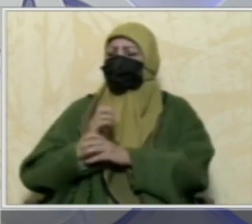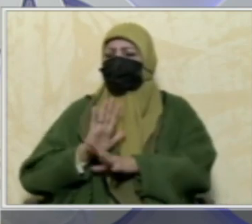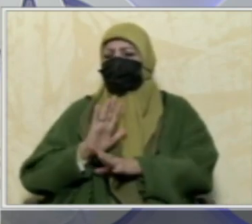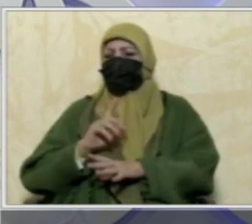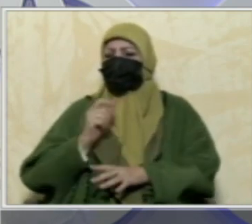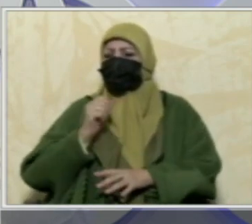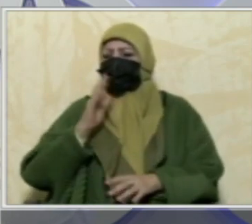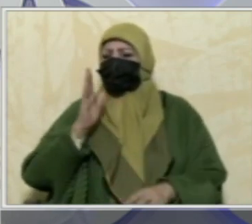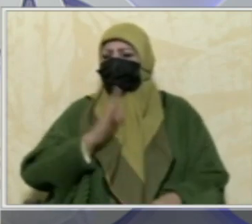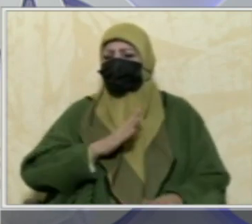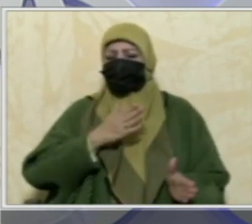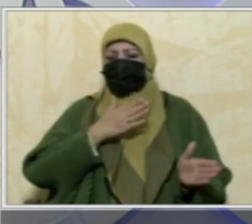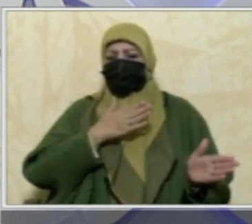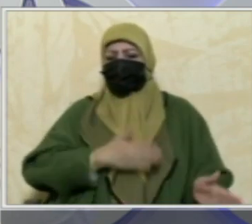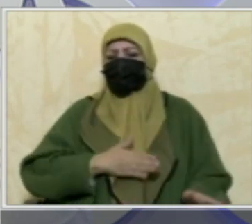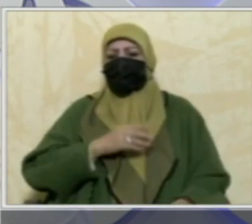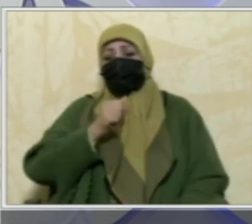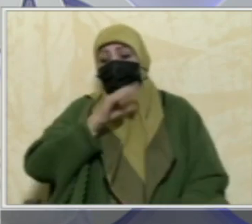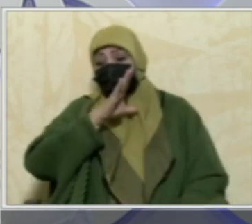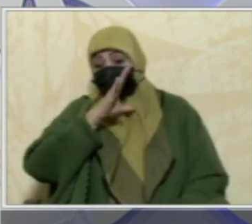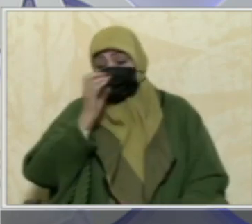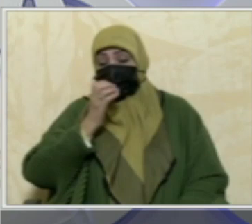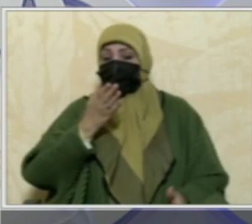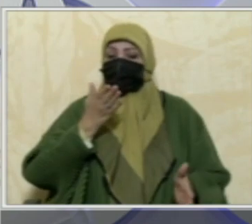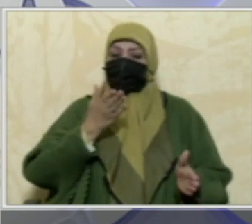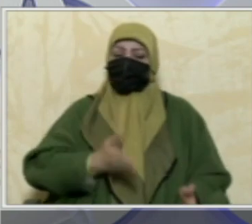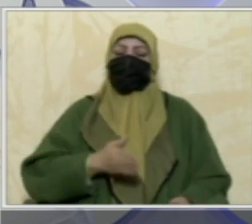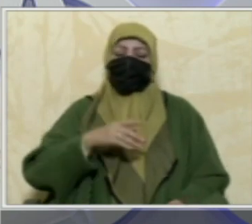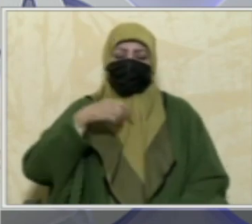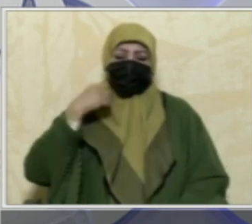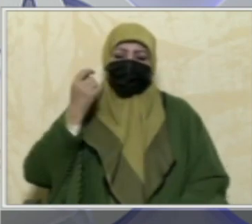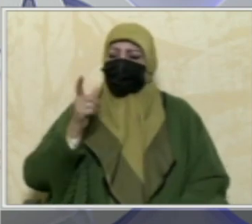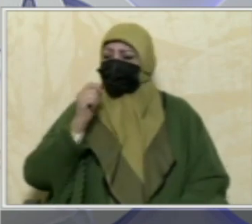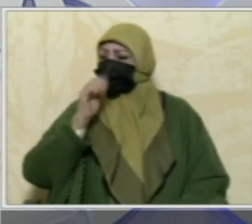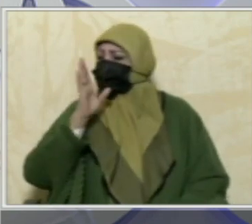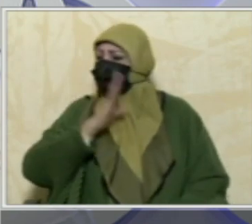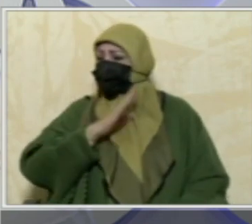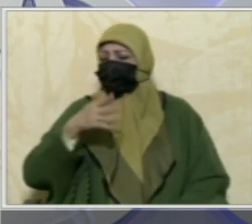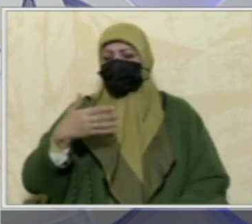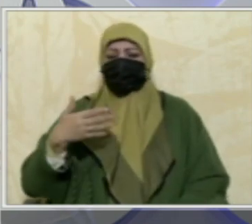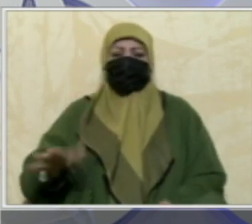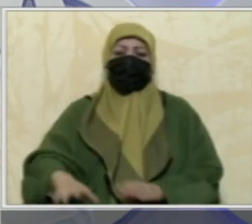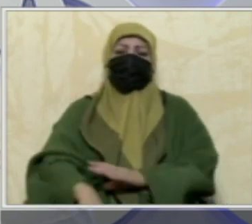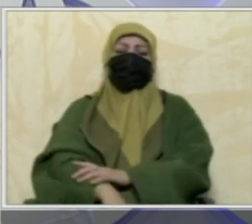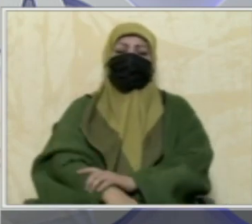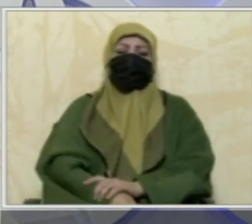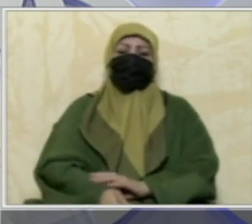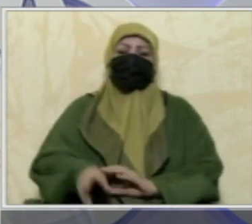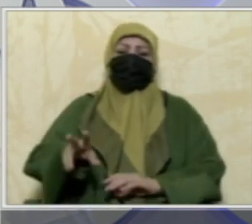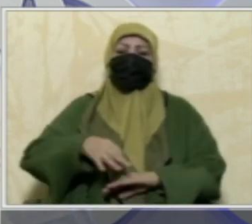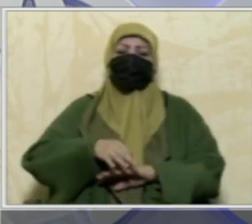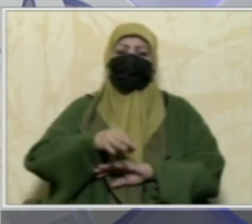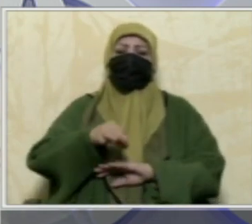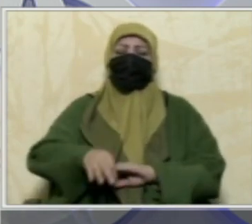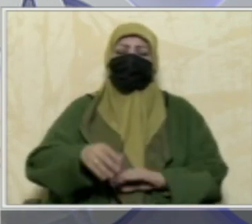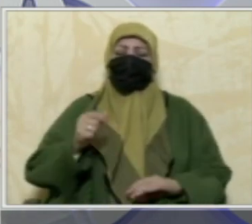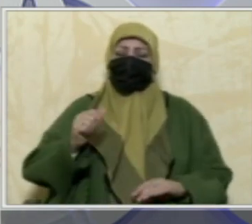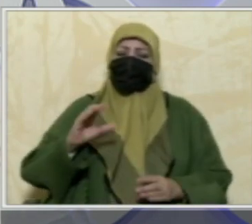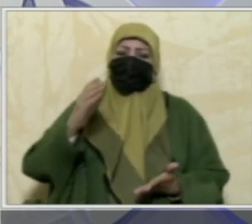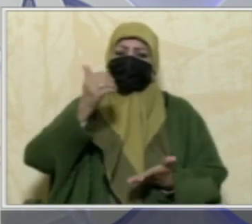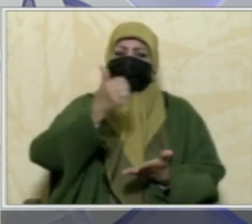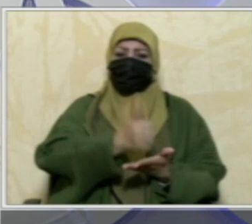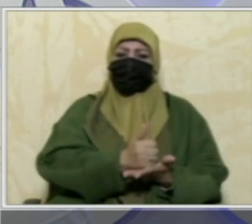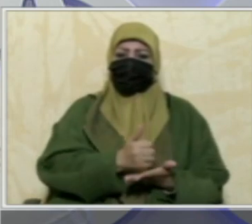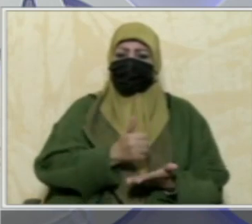هنا ننظر لو قال يا شيخ نبي نستدين اقول له اذا كنت تدري تعلم او تظن